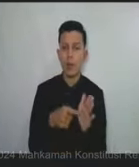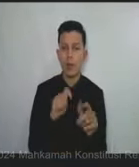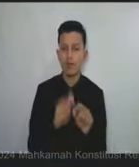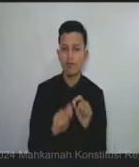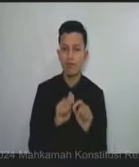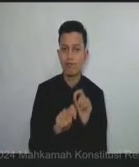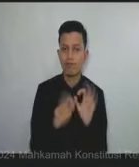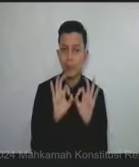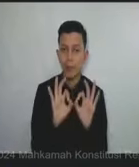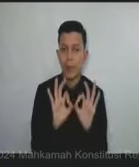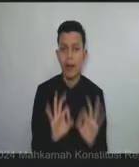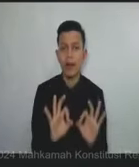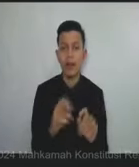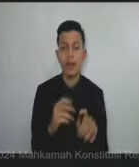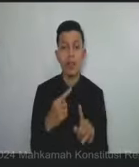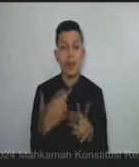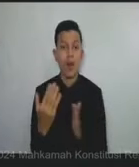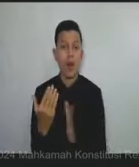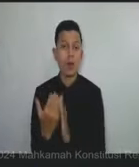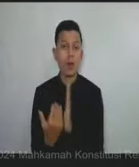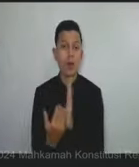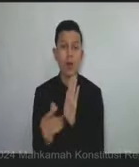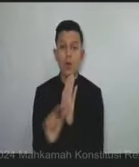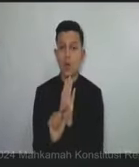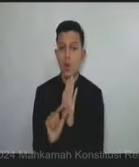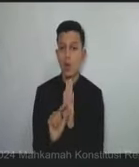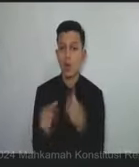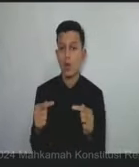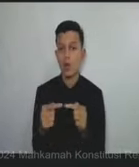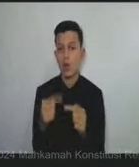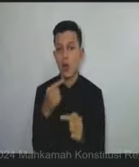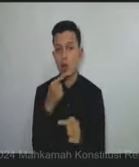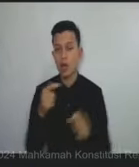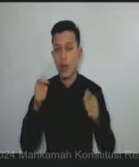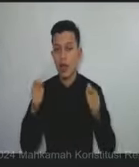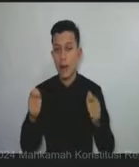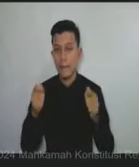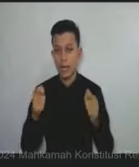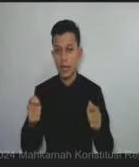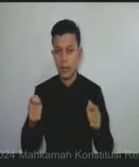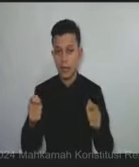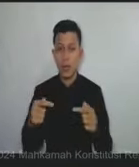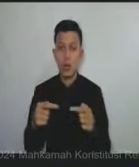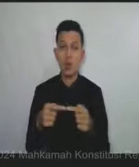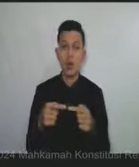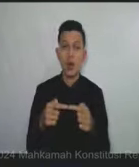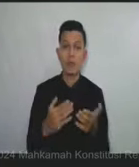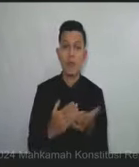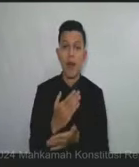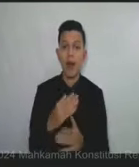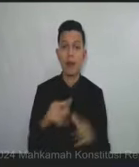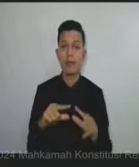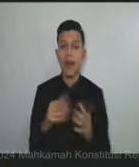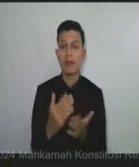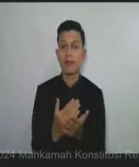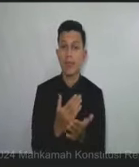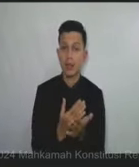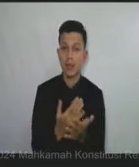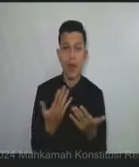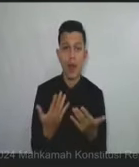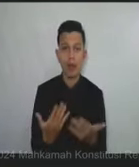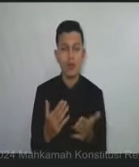Kada maupun peraturan perundang-undangan yang mengatur terkait dengan kampanye baik berkaitan dengan pelanggaran administratif dan jika perlu